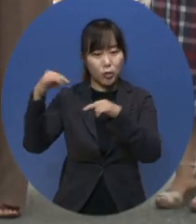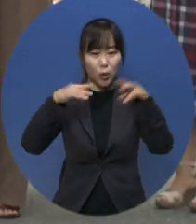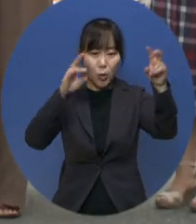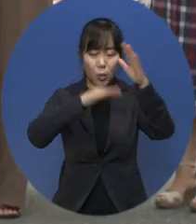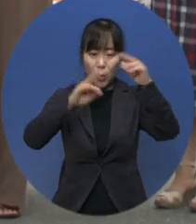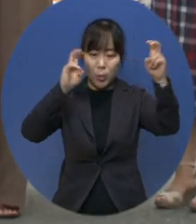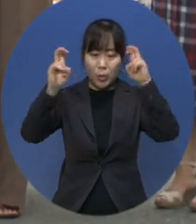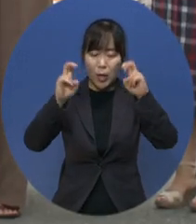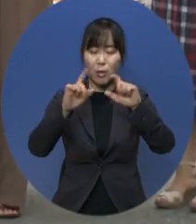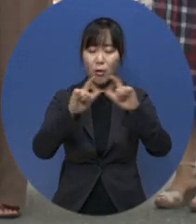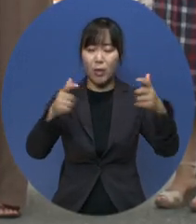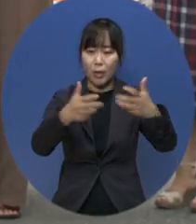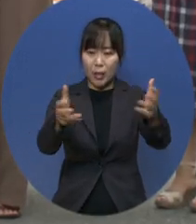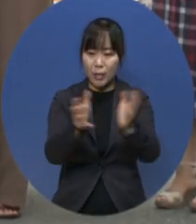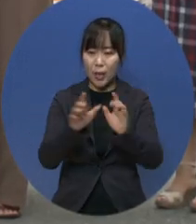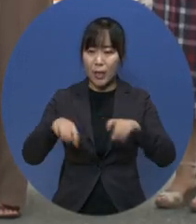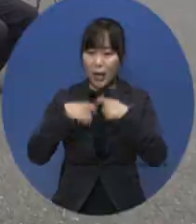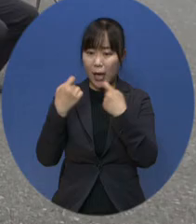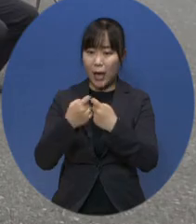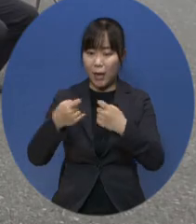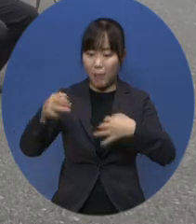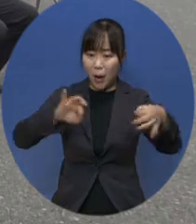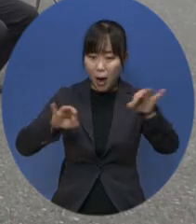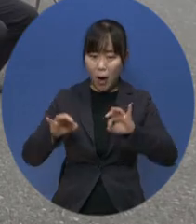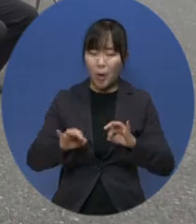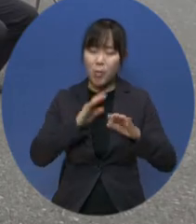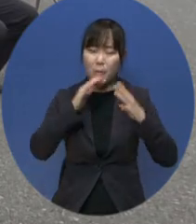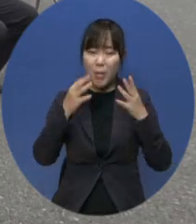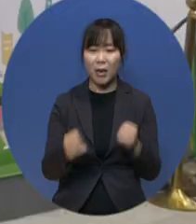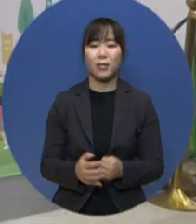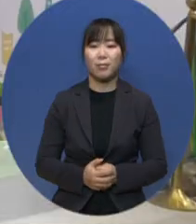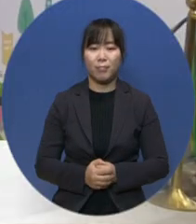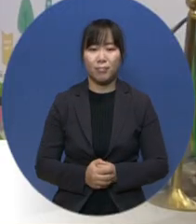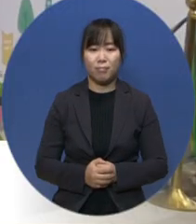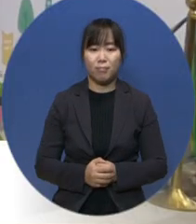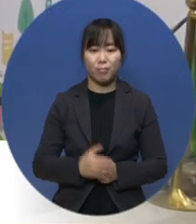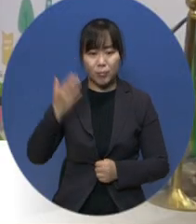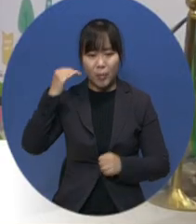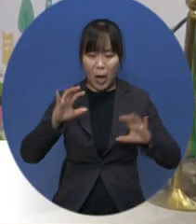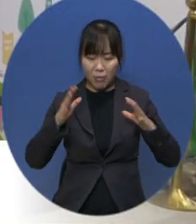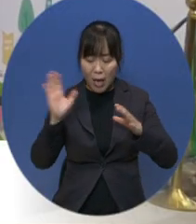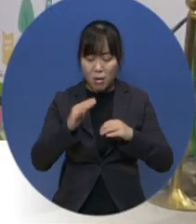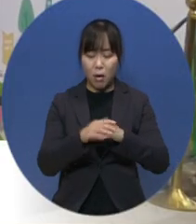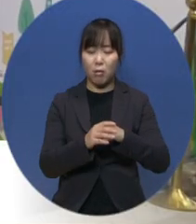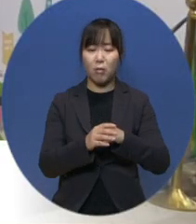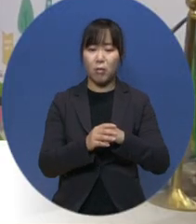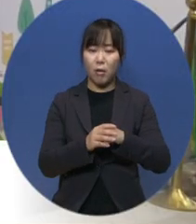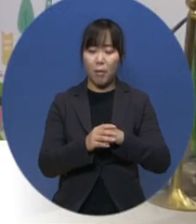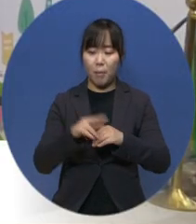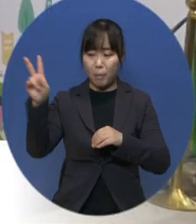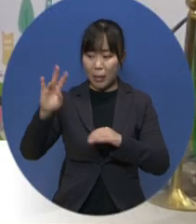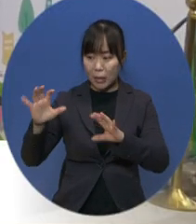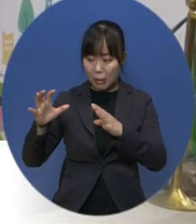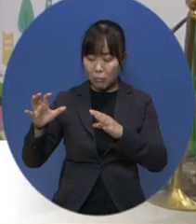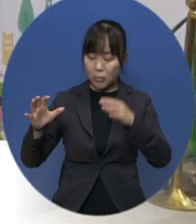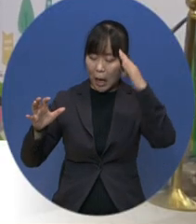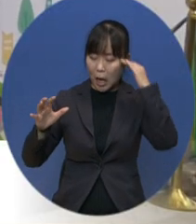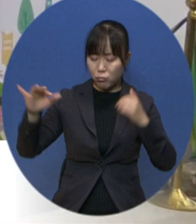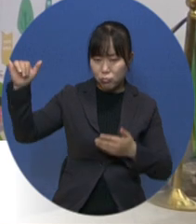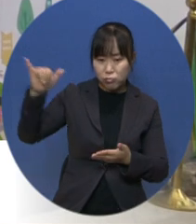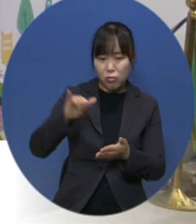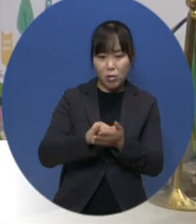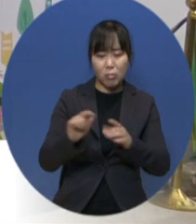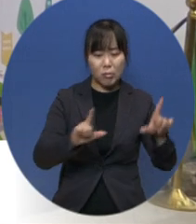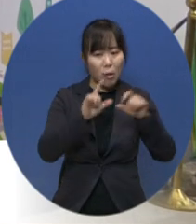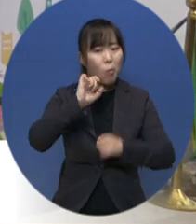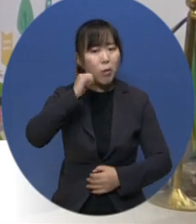등 여러 단체와 개인 후원까지 수십여 곳에 이릅니다. 우리나라도 아니고 타국에 와서 그렇게 어려운 생활을 하고